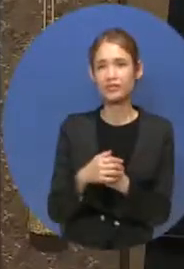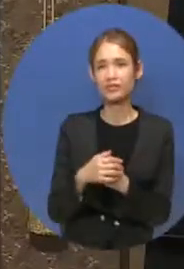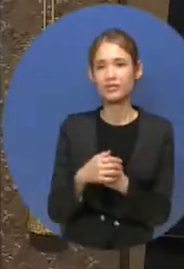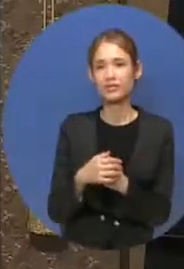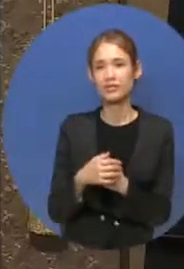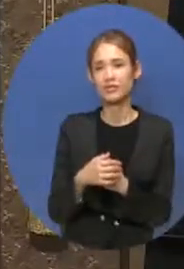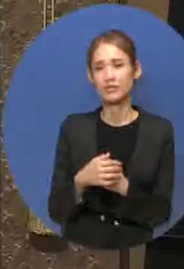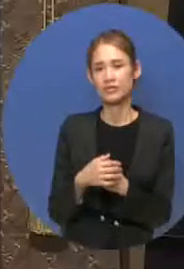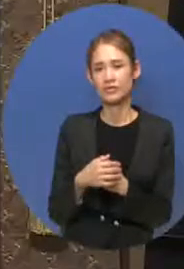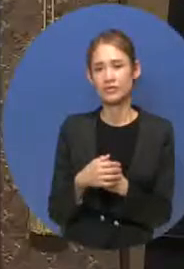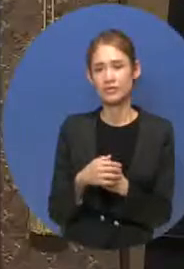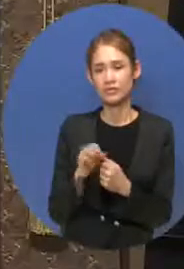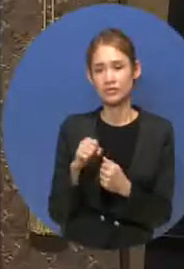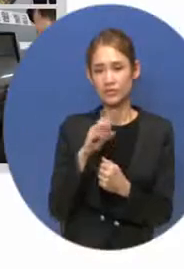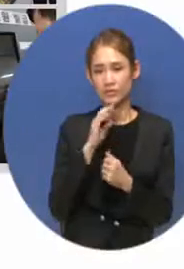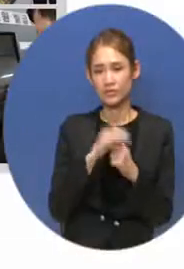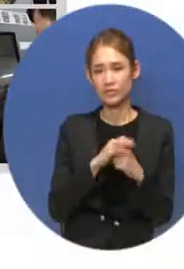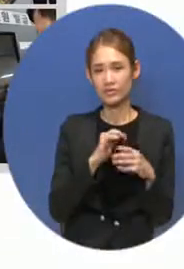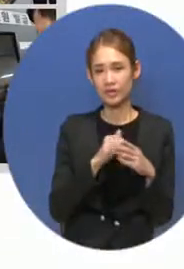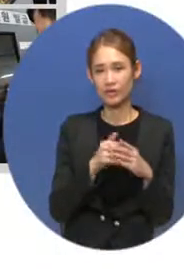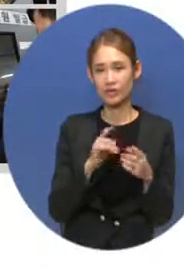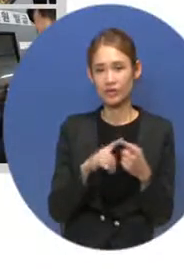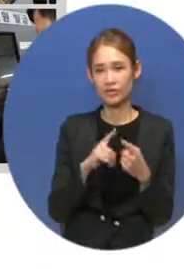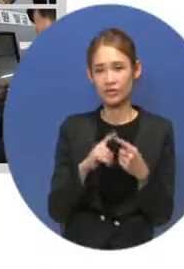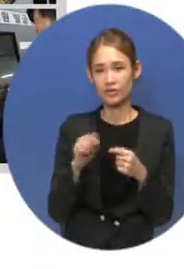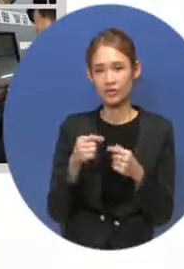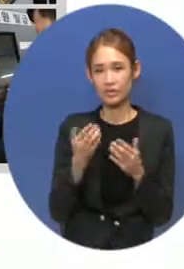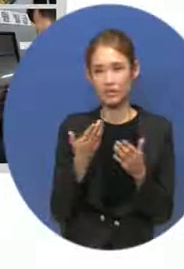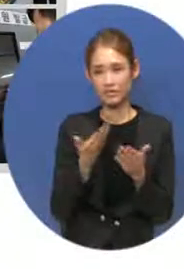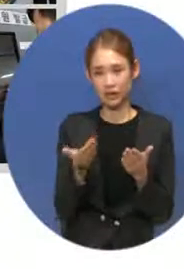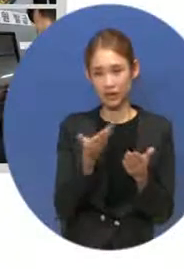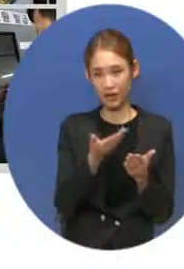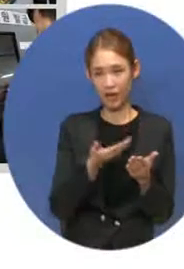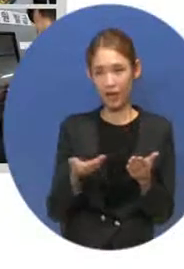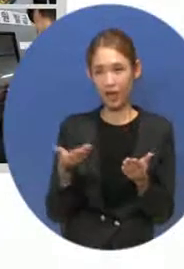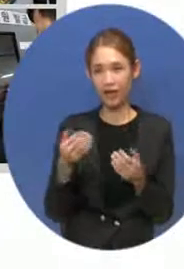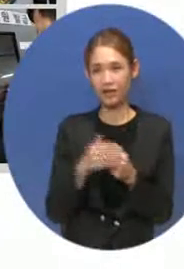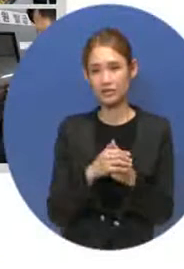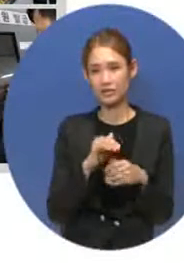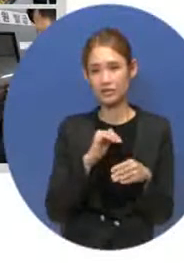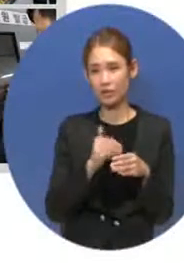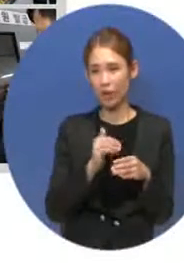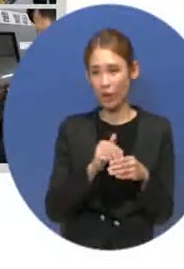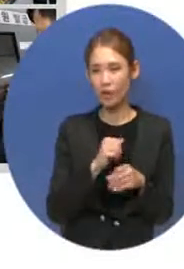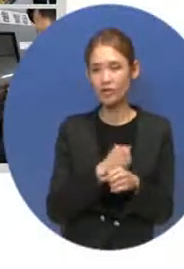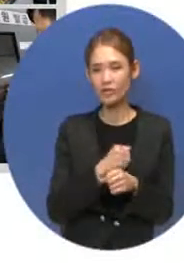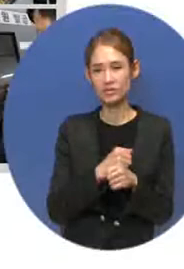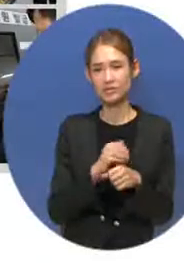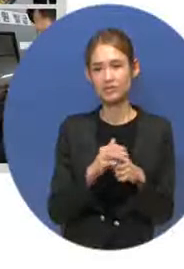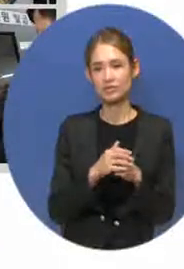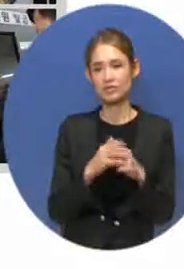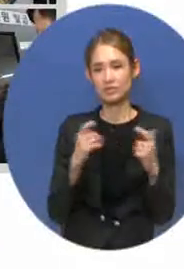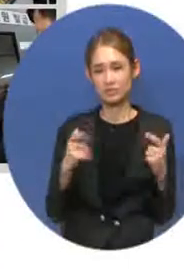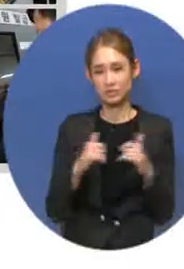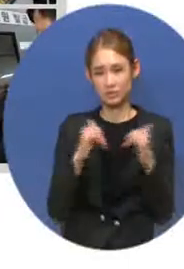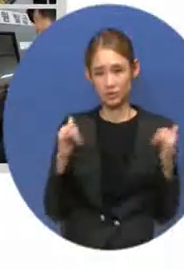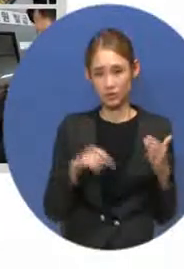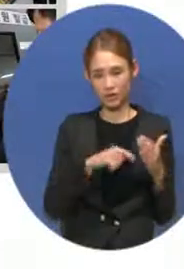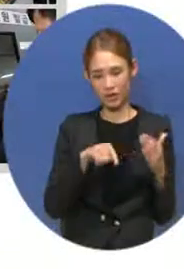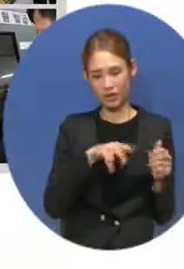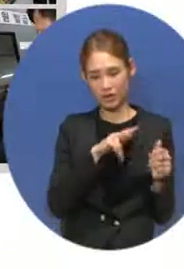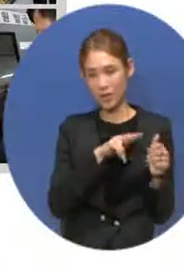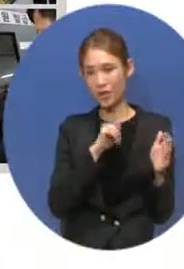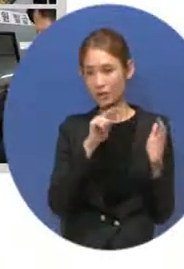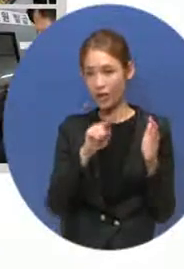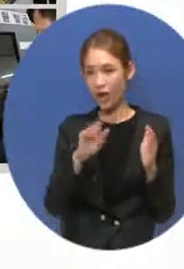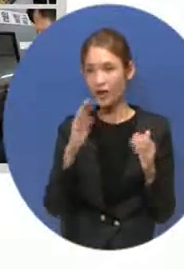바입니다. 맞습니다. 살림하는 거, 그다음 상차림하는 거, 그리고 설거지도 해야 되잖아요. 예. 또 지역사회에 가서 마트도 이용해야